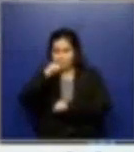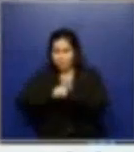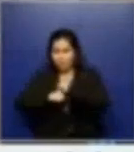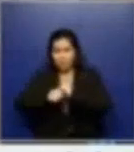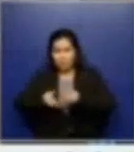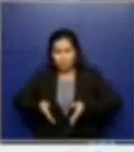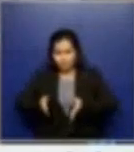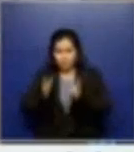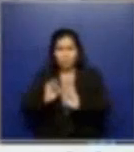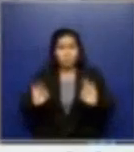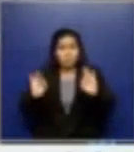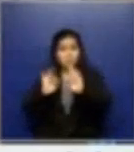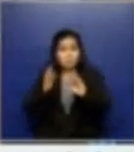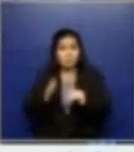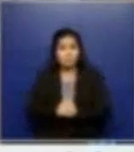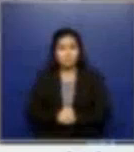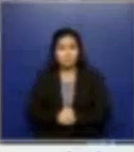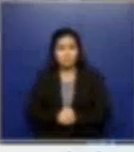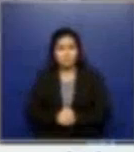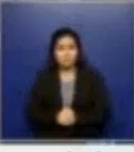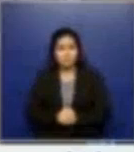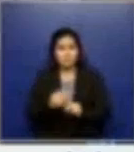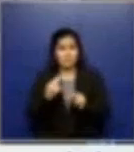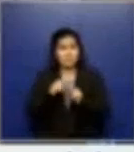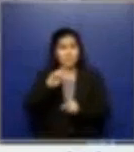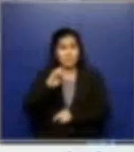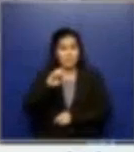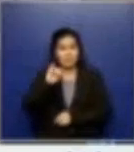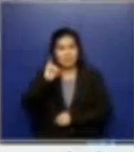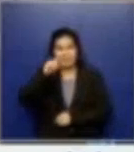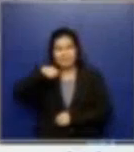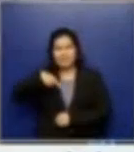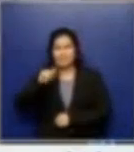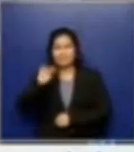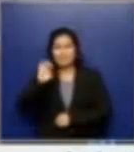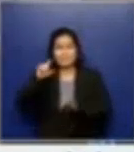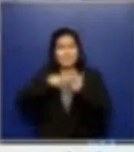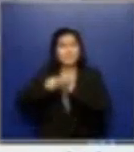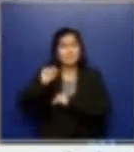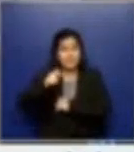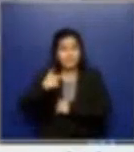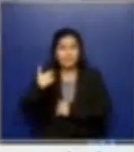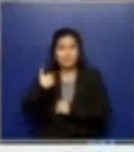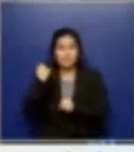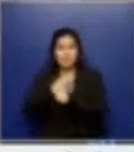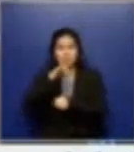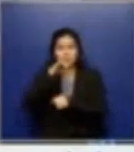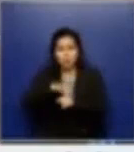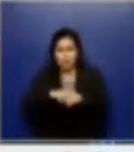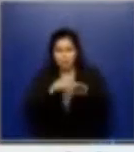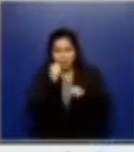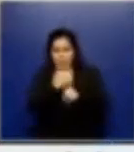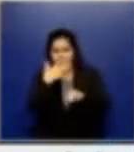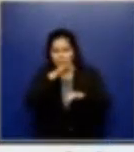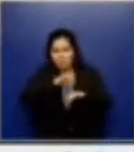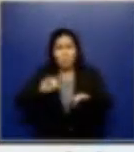จำเป็นเขาเรียกอะไรครับรีไซคลิ่งเยอะขุดทำแล้วก็ไปขุดลอกออกมา